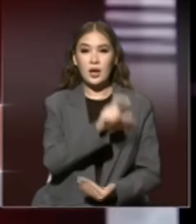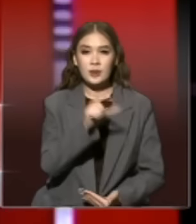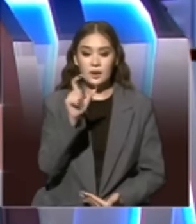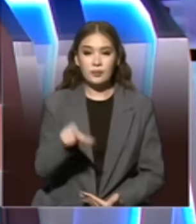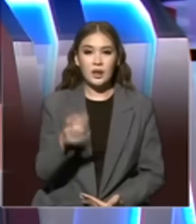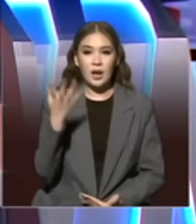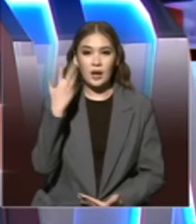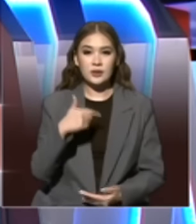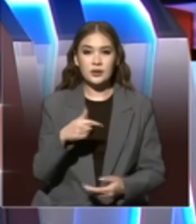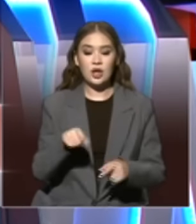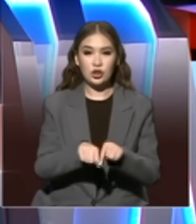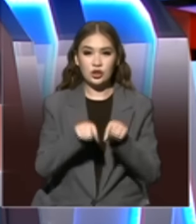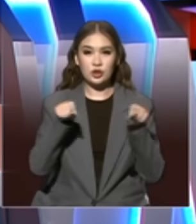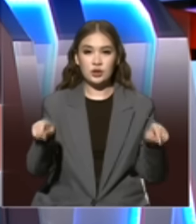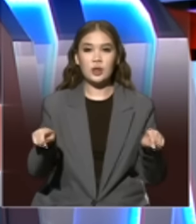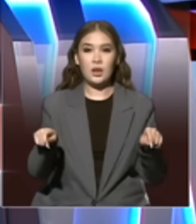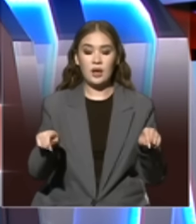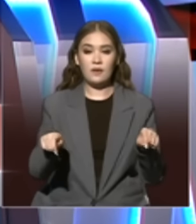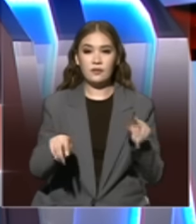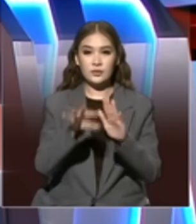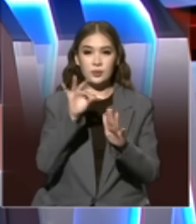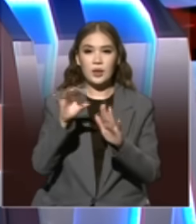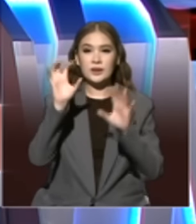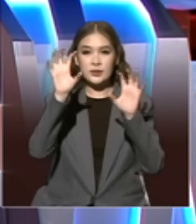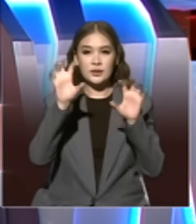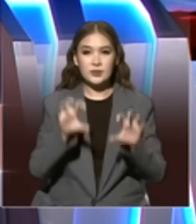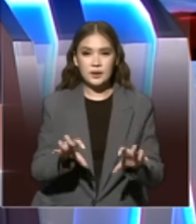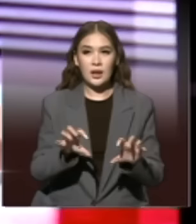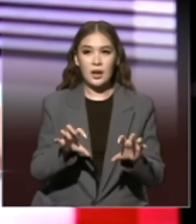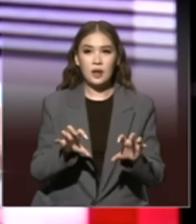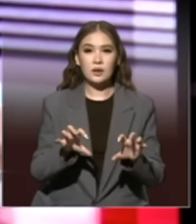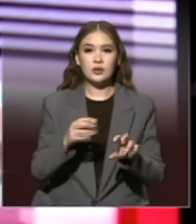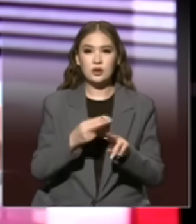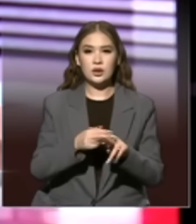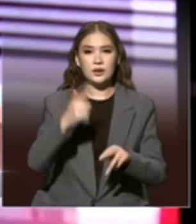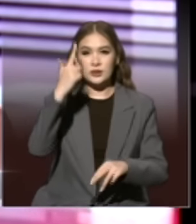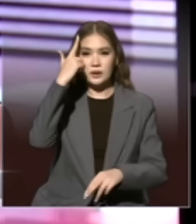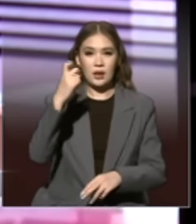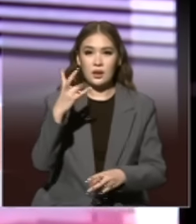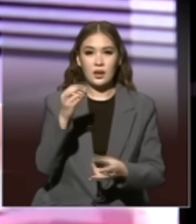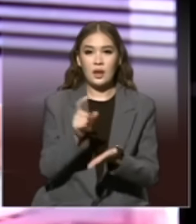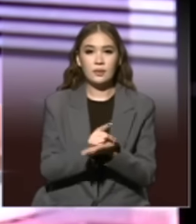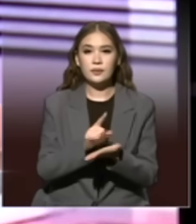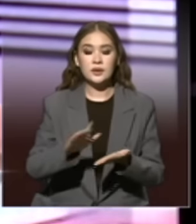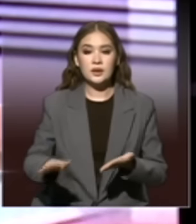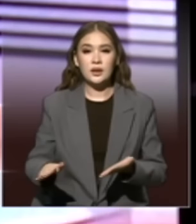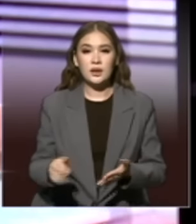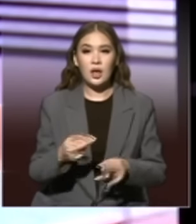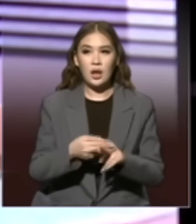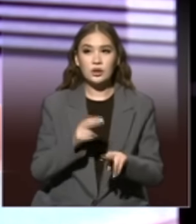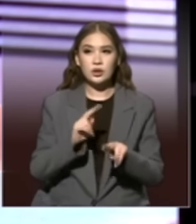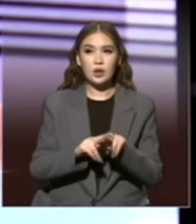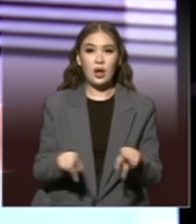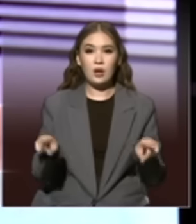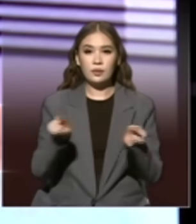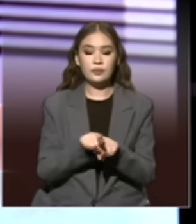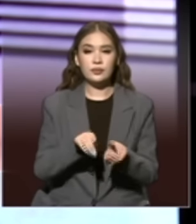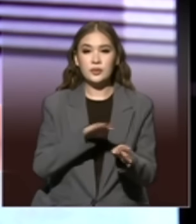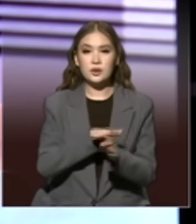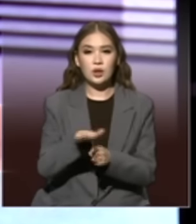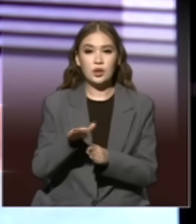беру, ашық дауыс беру үшін заң талабын білу қажет емес. Заң бойынша оларға бұндай міндет